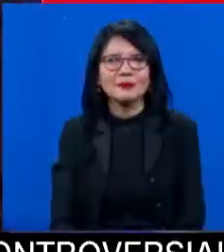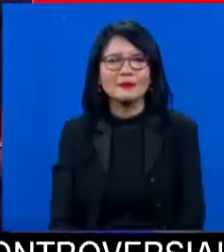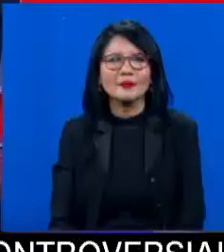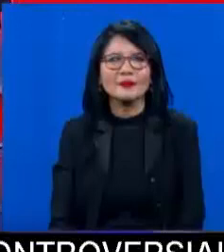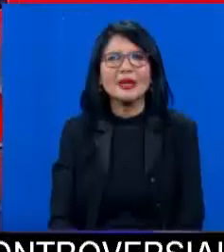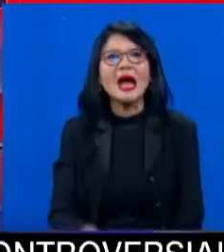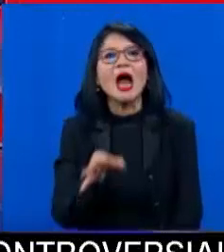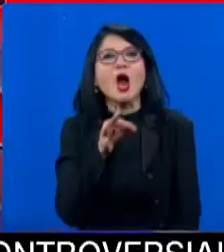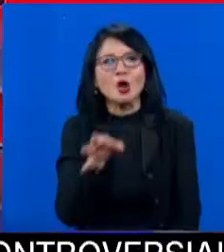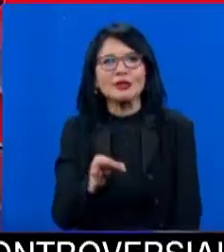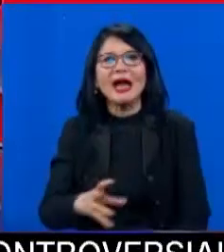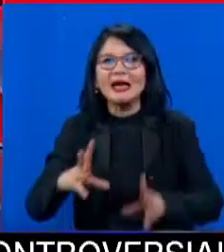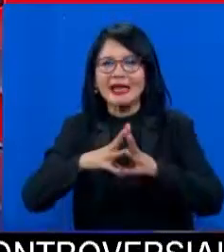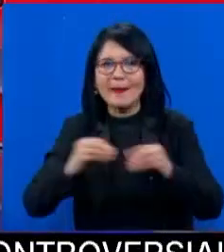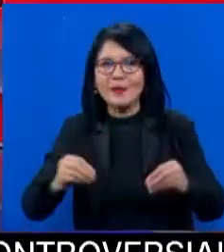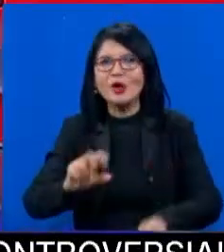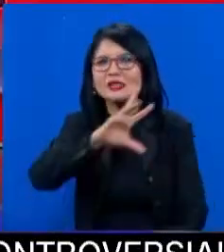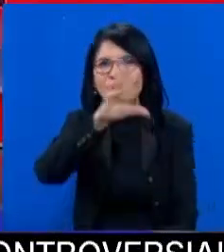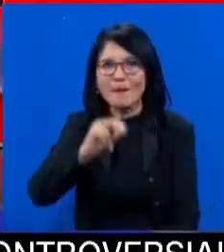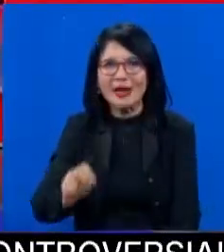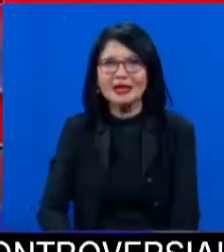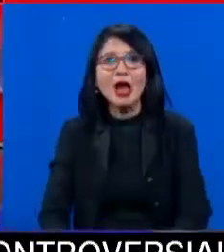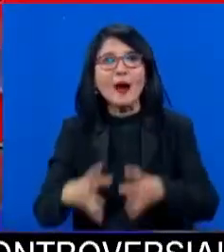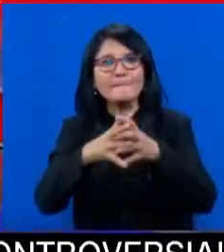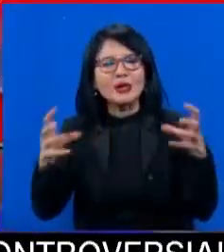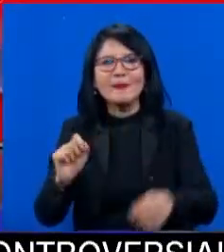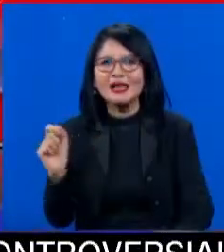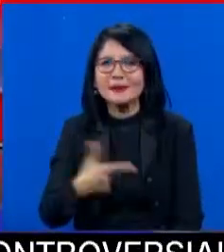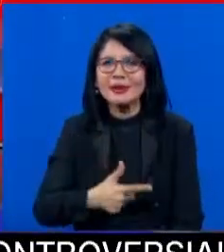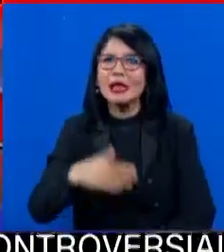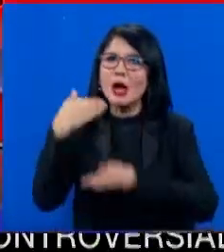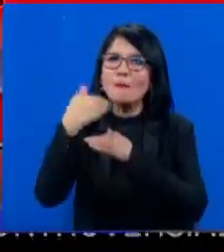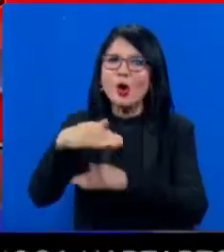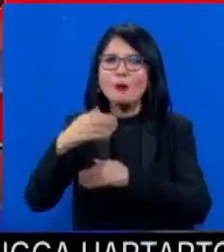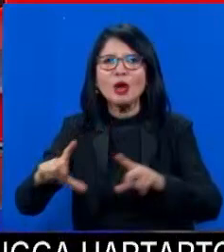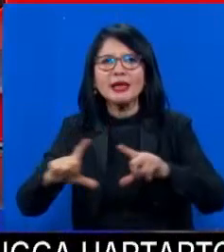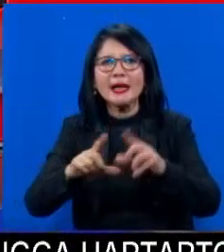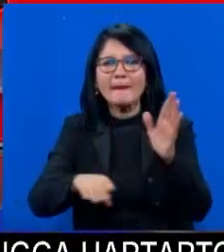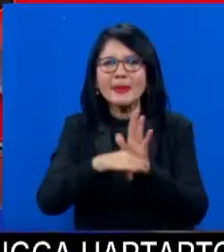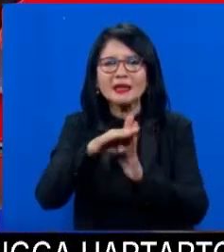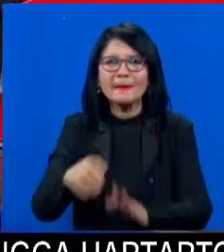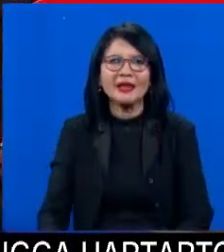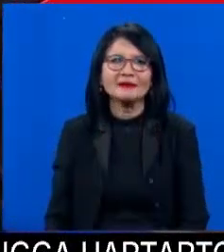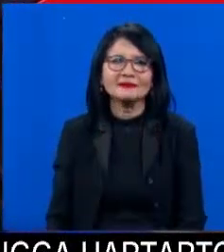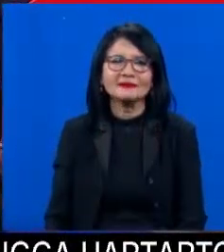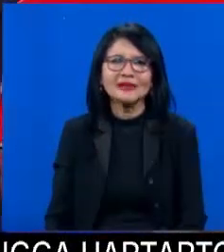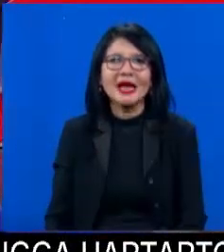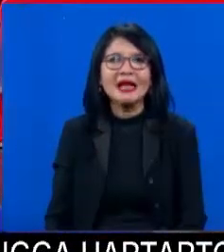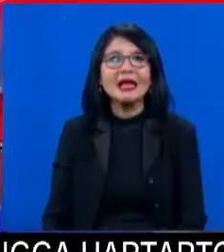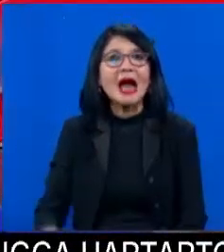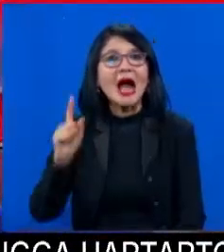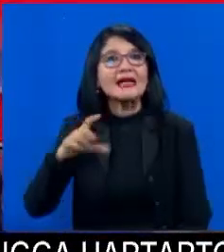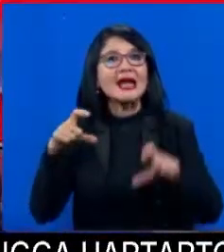Sebagai kota penyangga, Depok, Jawa Barat tidak hanya berkembang pesat dengan beberapa mal dan juga apartemennya. Namun, Depok juga lekat dengan sejarah,